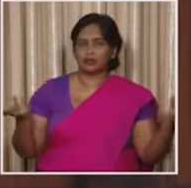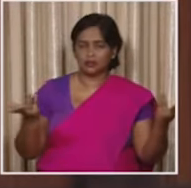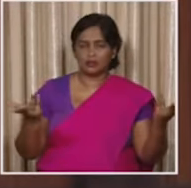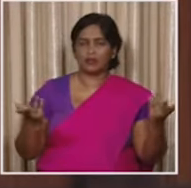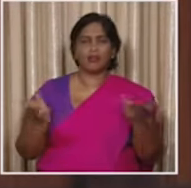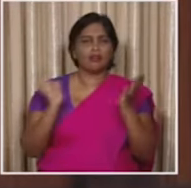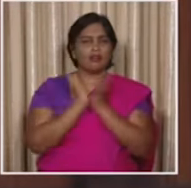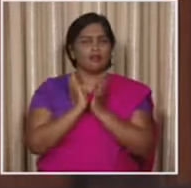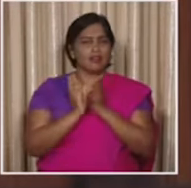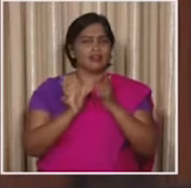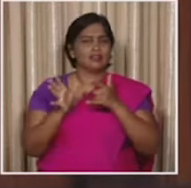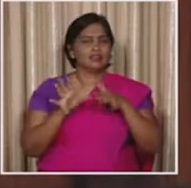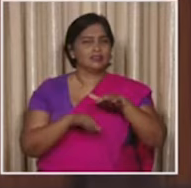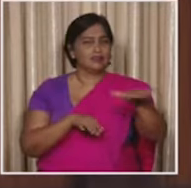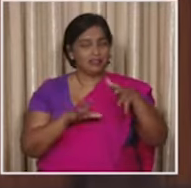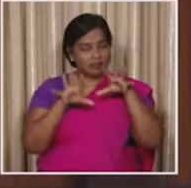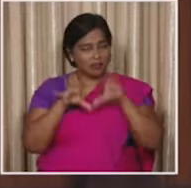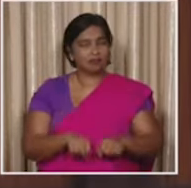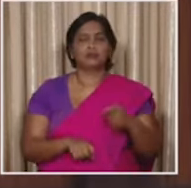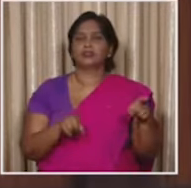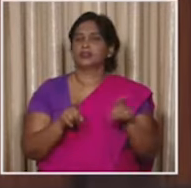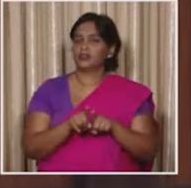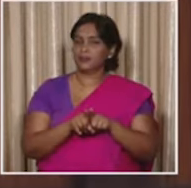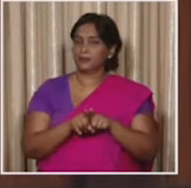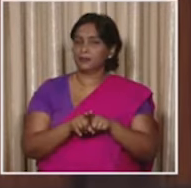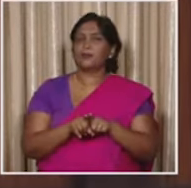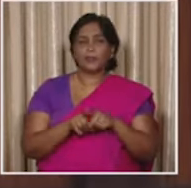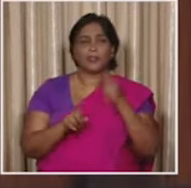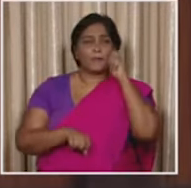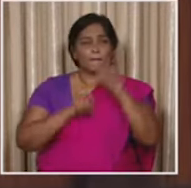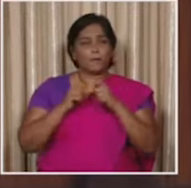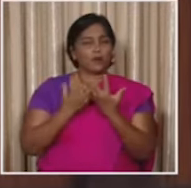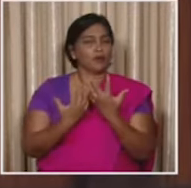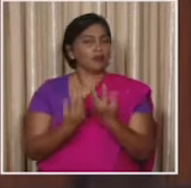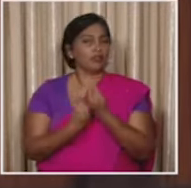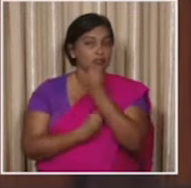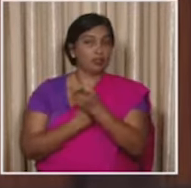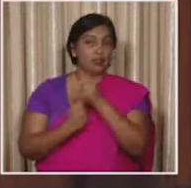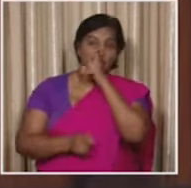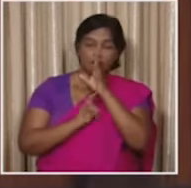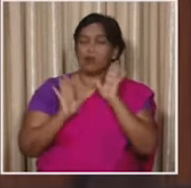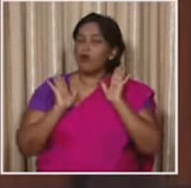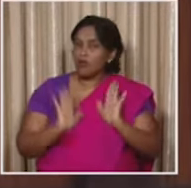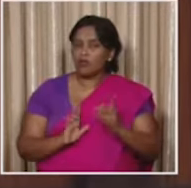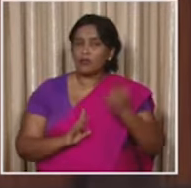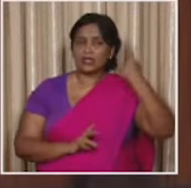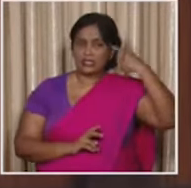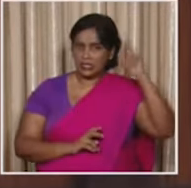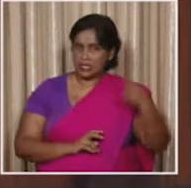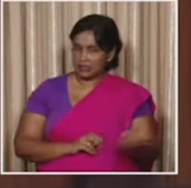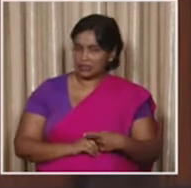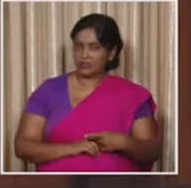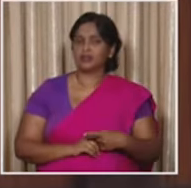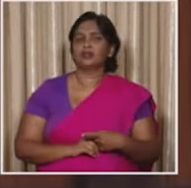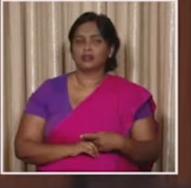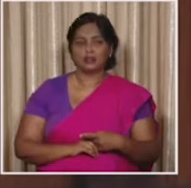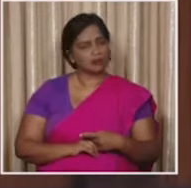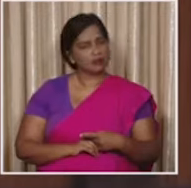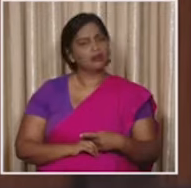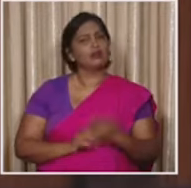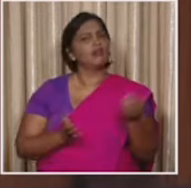Mand, Varepatakapoi to Mundum, Nangal, Makrida, Loparikrom and Sonar Hill, Anna Nate Dinam Kuda, Tripim Velan around the country,